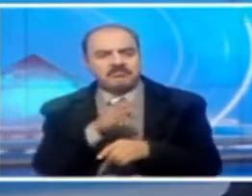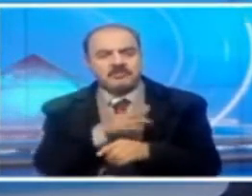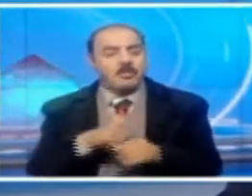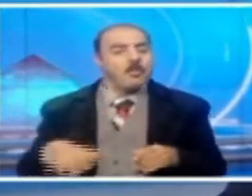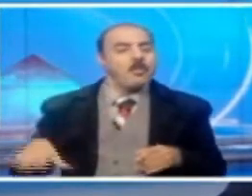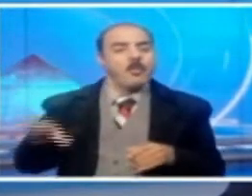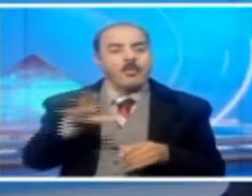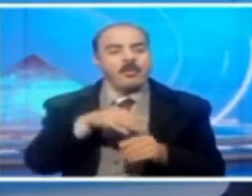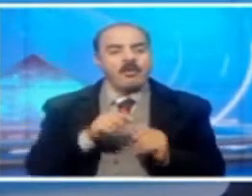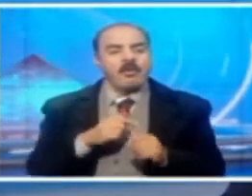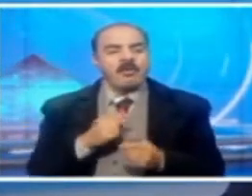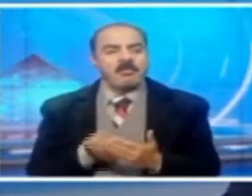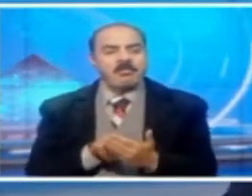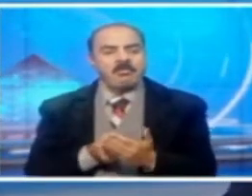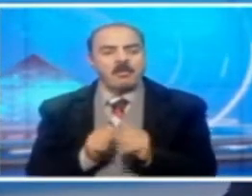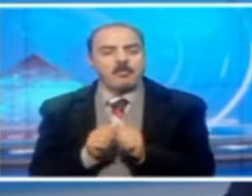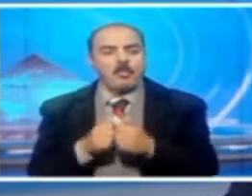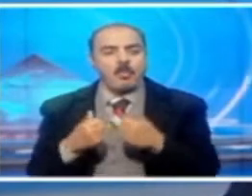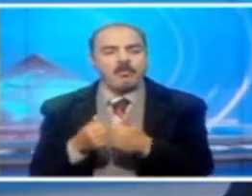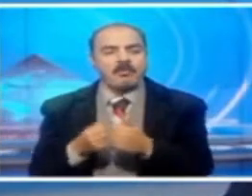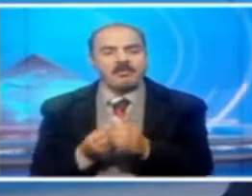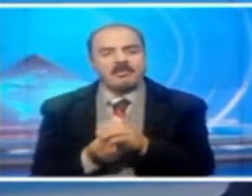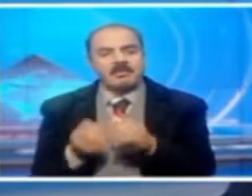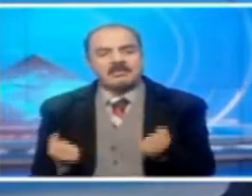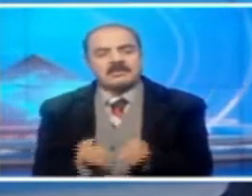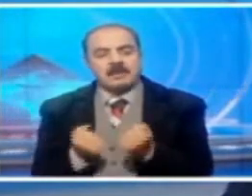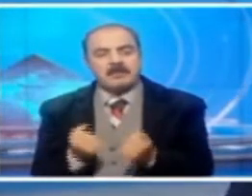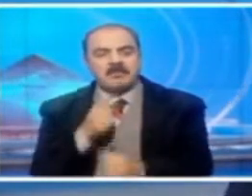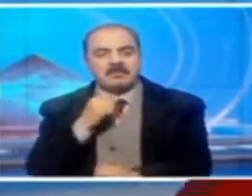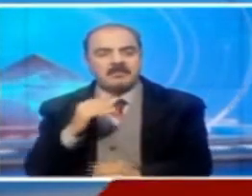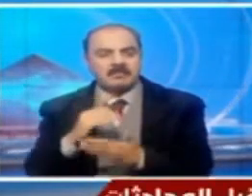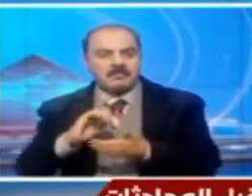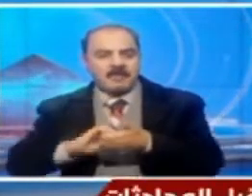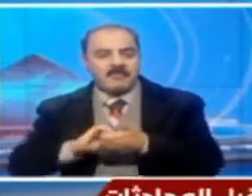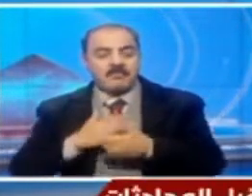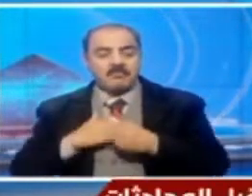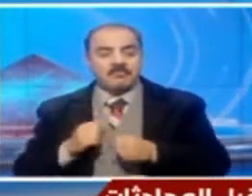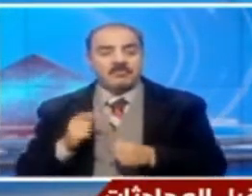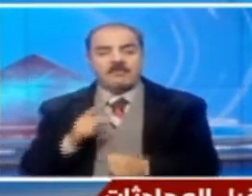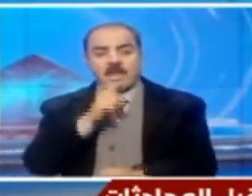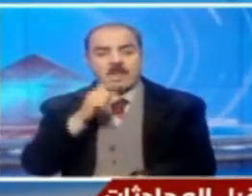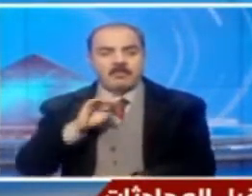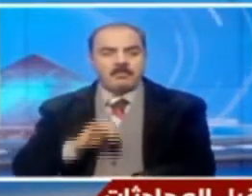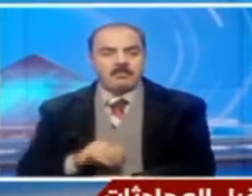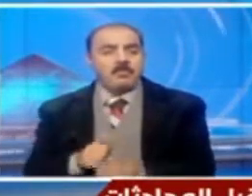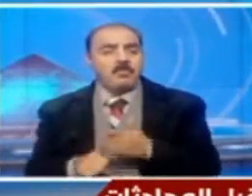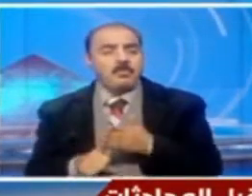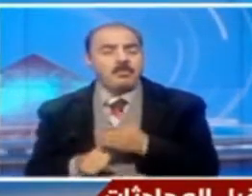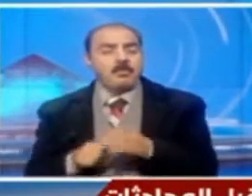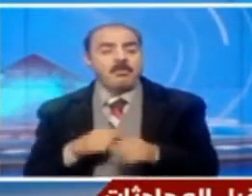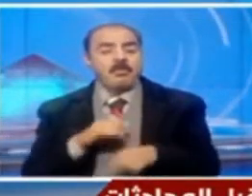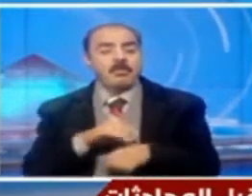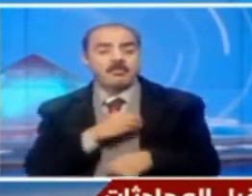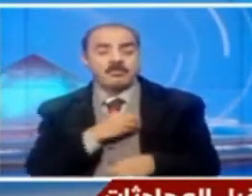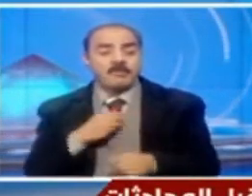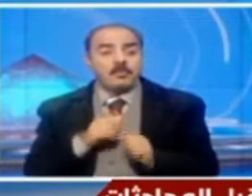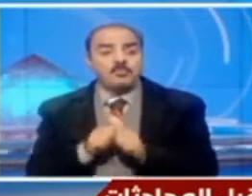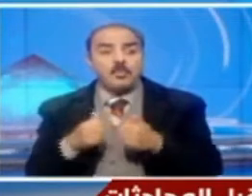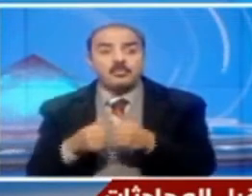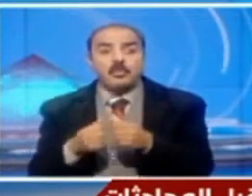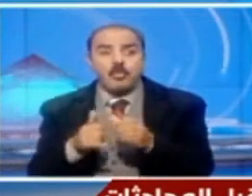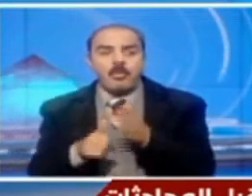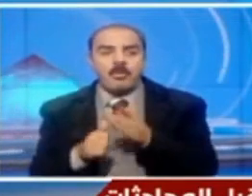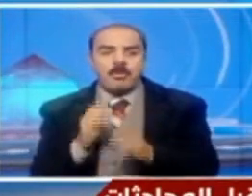التعليمية برنامج الدبلومة المهنية لطب الأسرة بالتعاون مع منظمة الصحة العالمية، باعتبار طب الأسرة